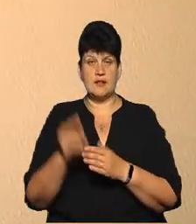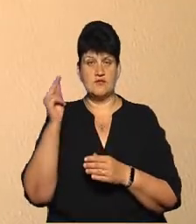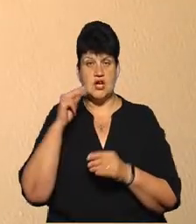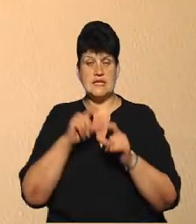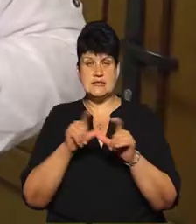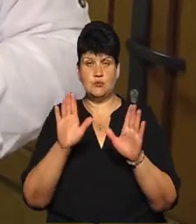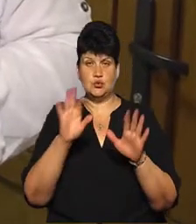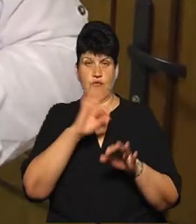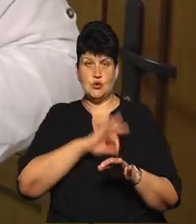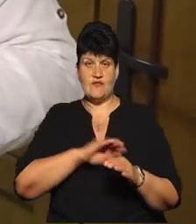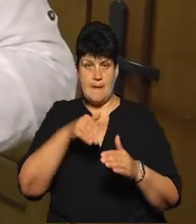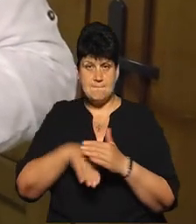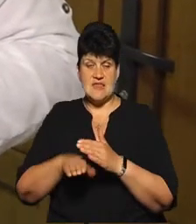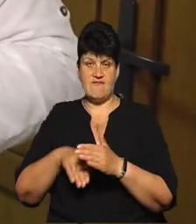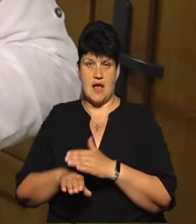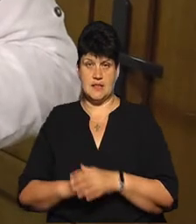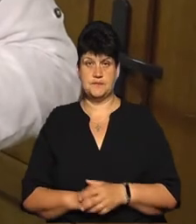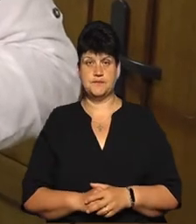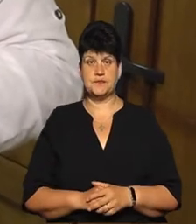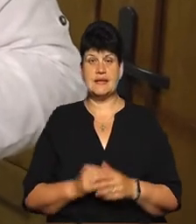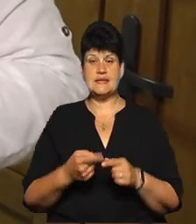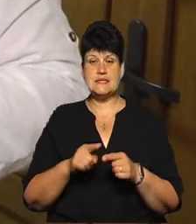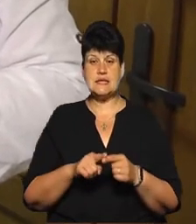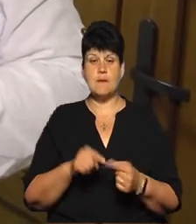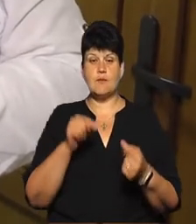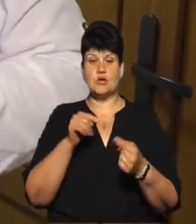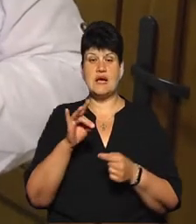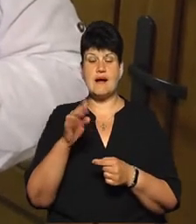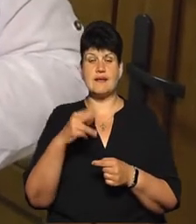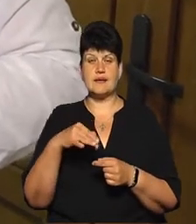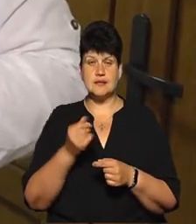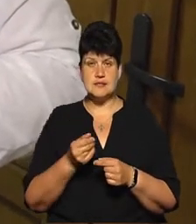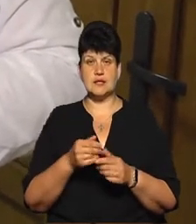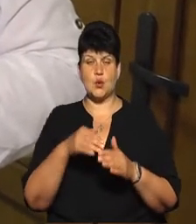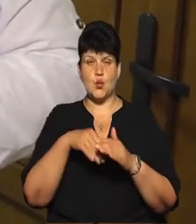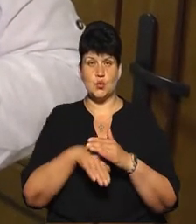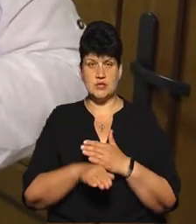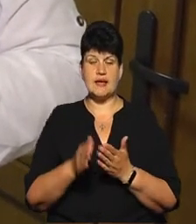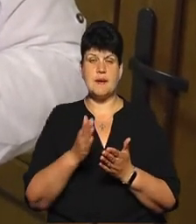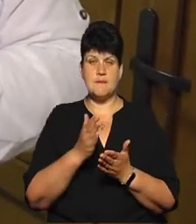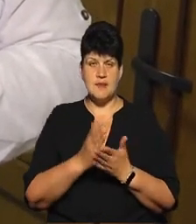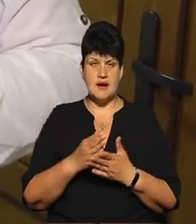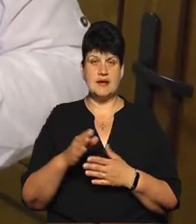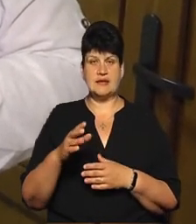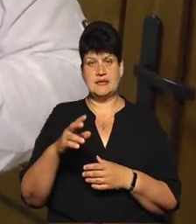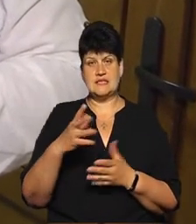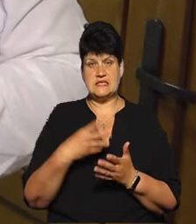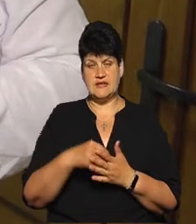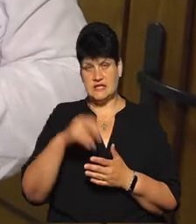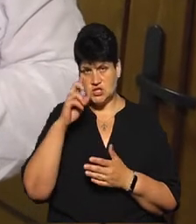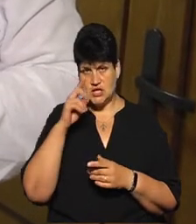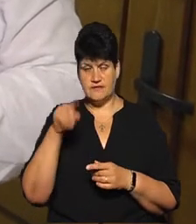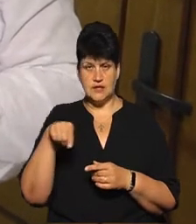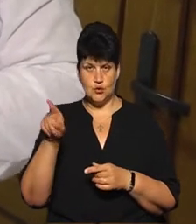використовуватиме підвали. Знаходиться в протирадіаційному укритті, яке сертифіковане, яке має свій державний номер. Університет має